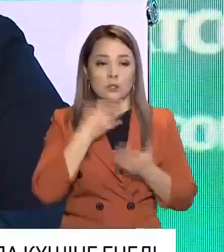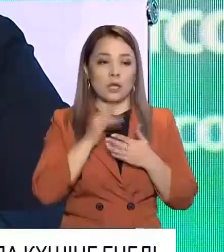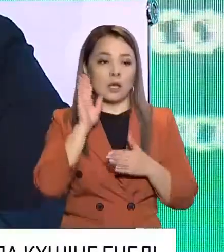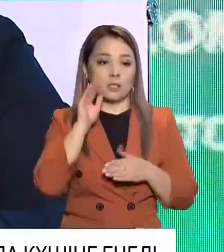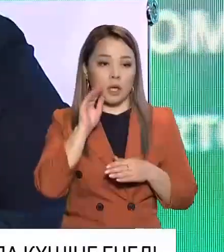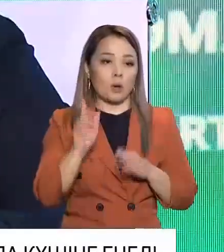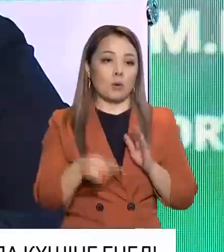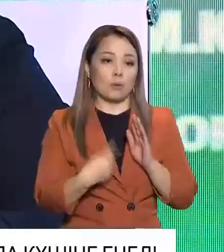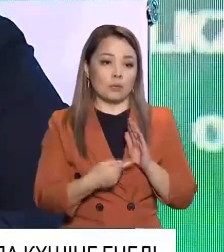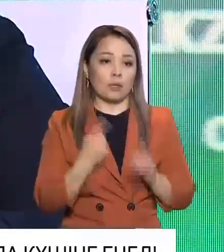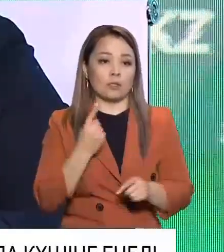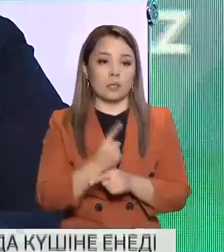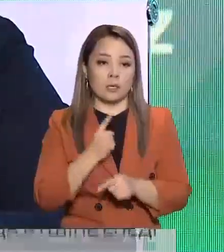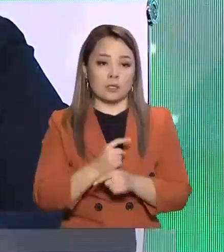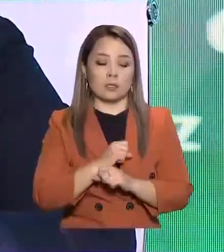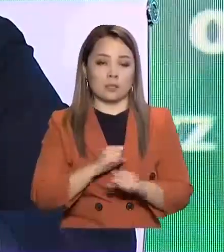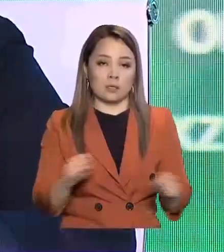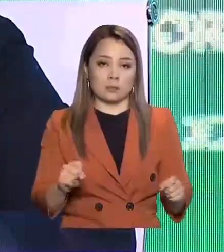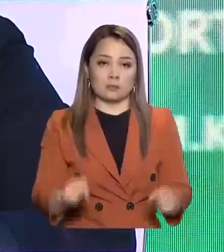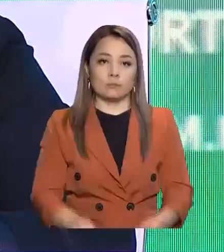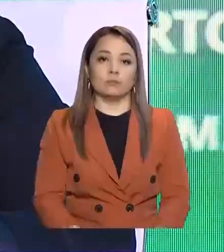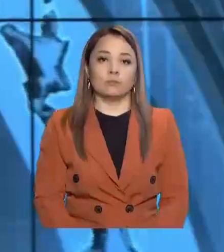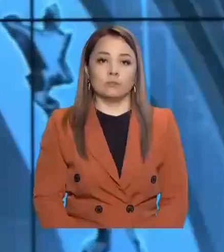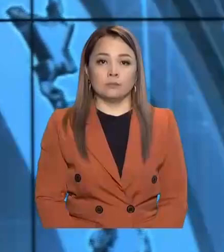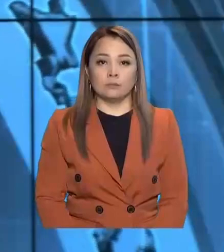бетімен серуенге шығаруға да тыйым салынады.